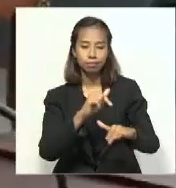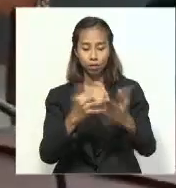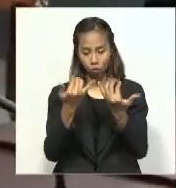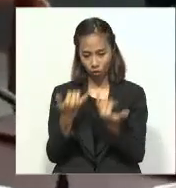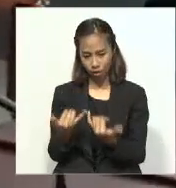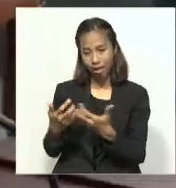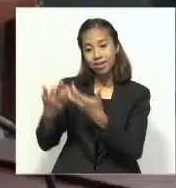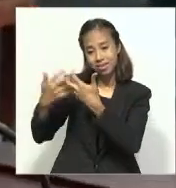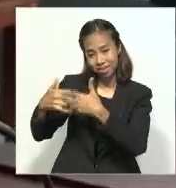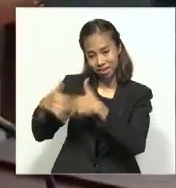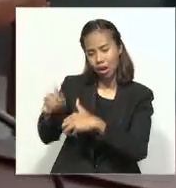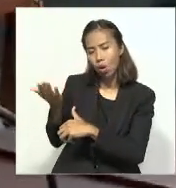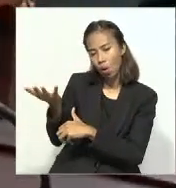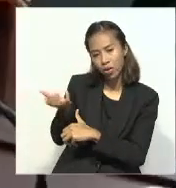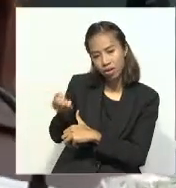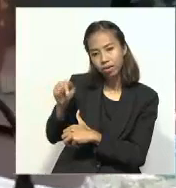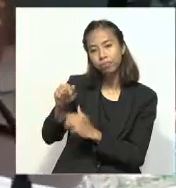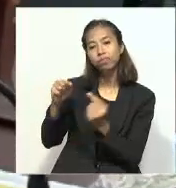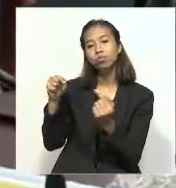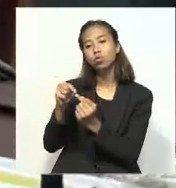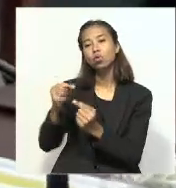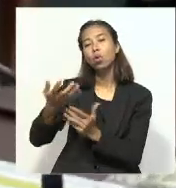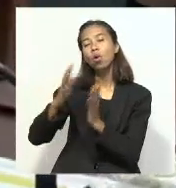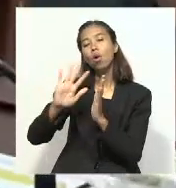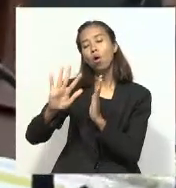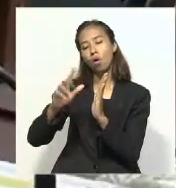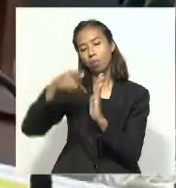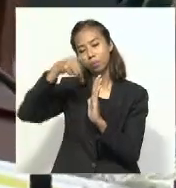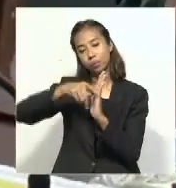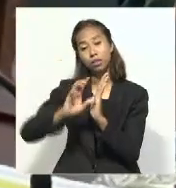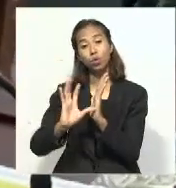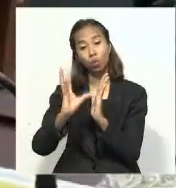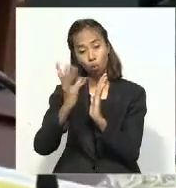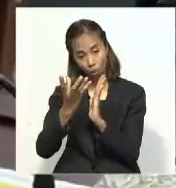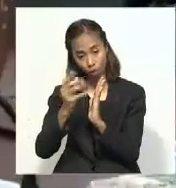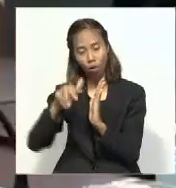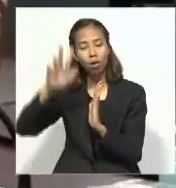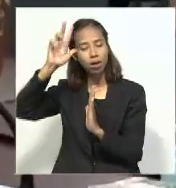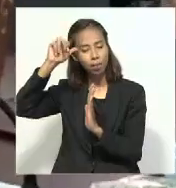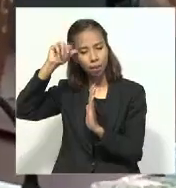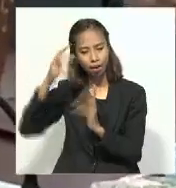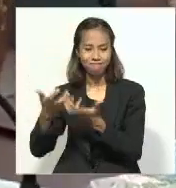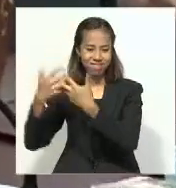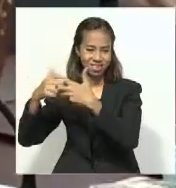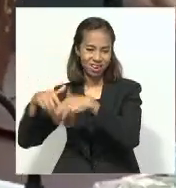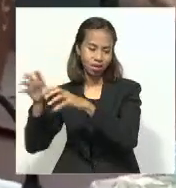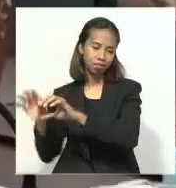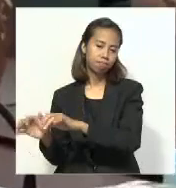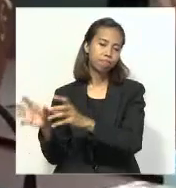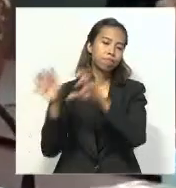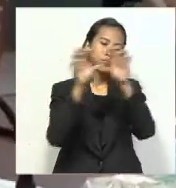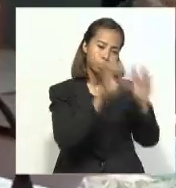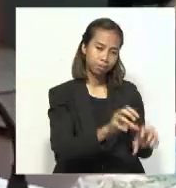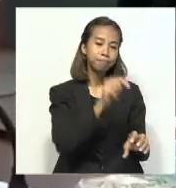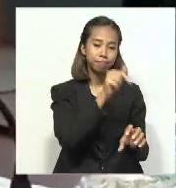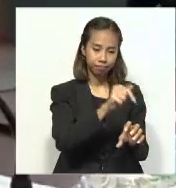องจักรหนักที่ขอสนับสนุนจากศูนย์ป้องกันและบรรเทาสาธารณภัยเขต9พิษณุโลกและเขต10ลำปางเดินทางเข้าพื้นที่ศูนย์พักพิ